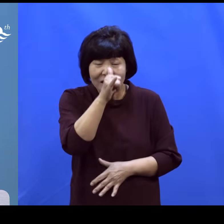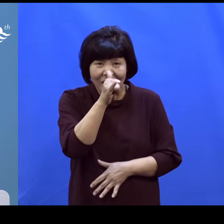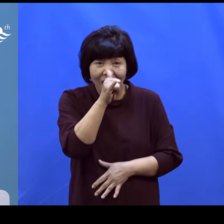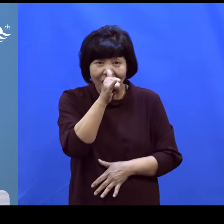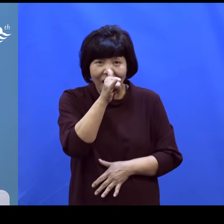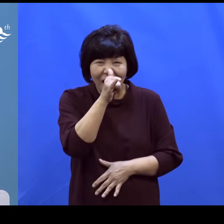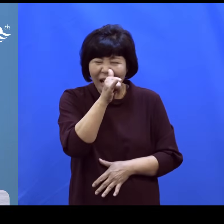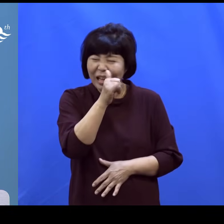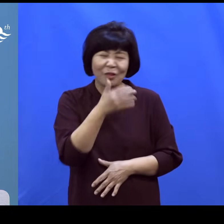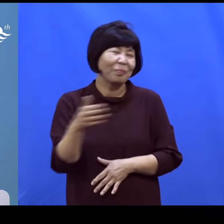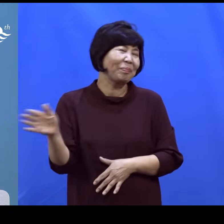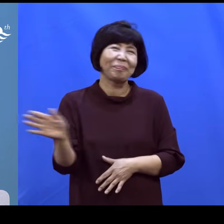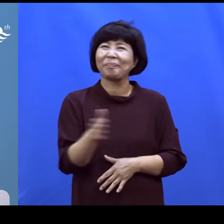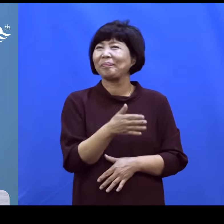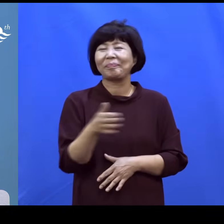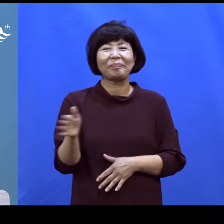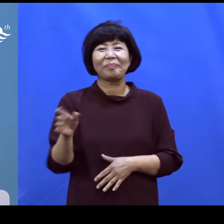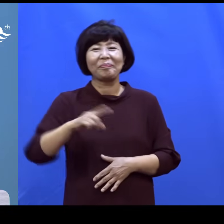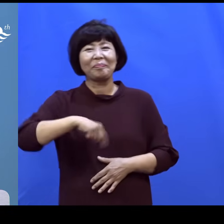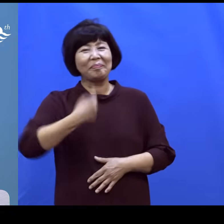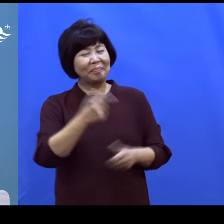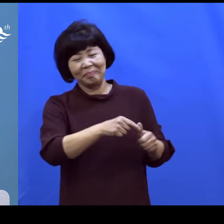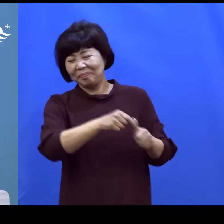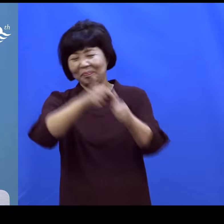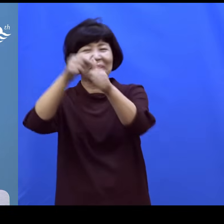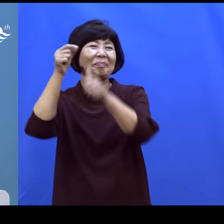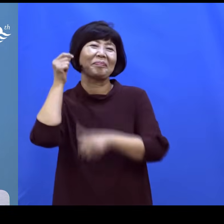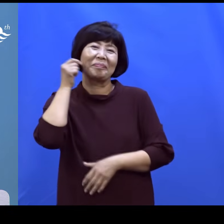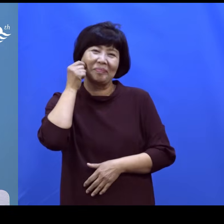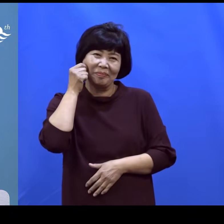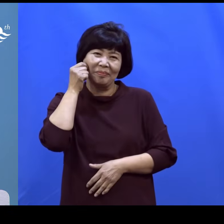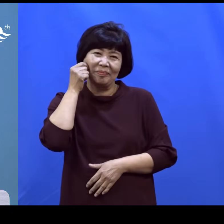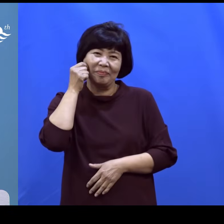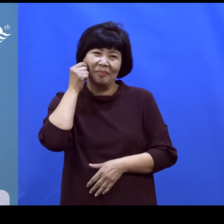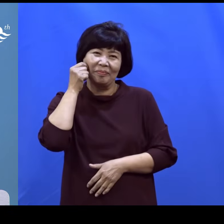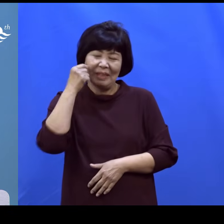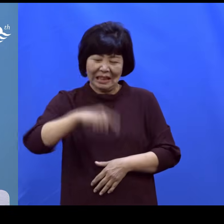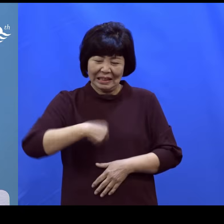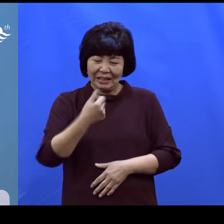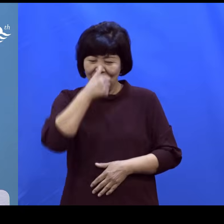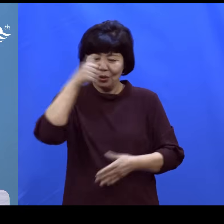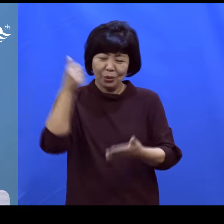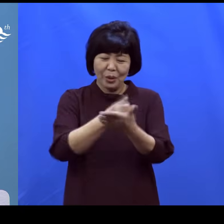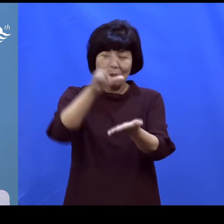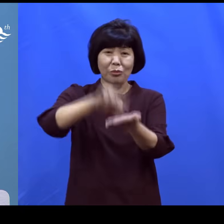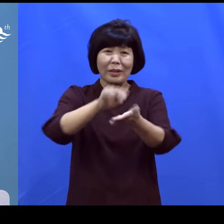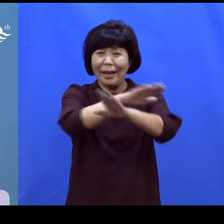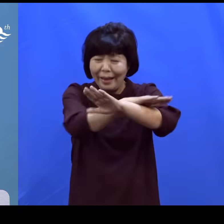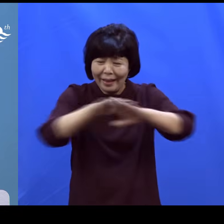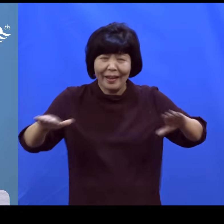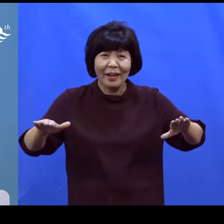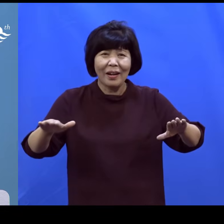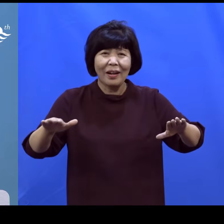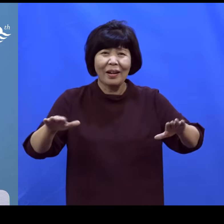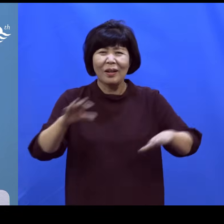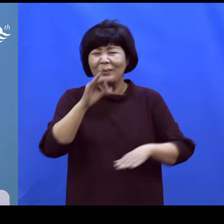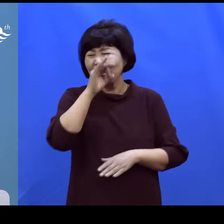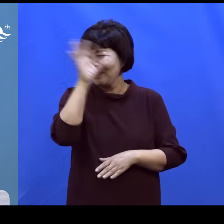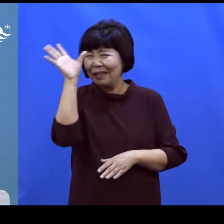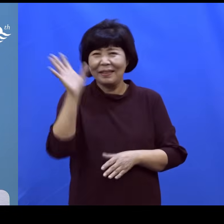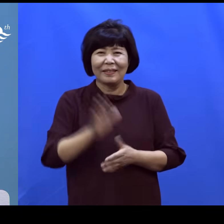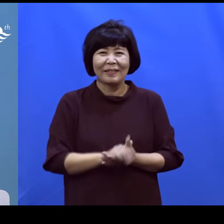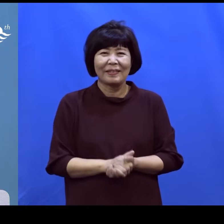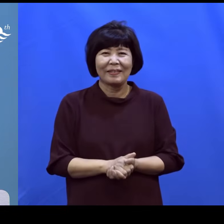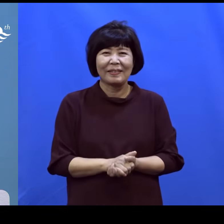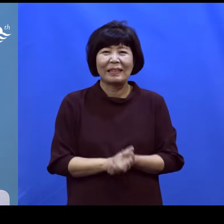스스로 구원에 이를 자가 없단 말이죠. 자신의 내면의 죄 문제 하나를 해결할 수 있는 능력이 인간에게는 없어요. 그래서